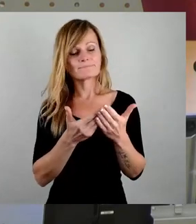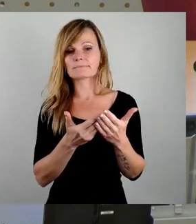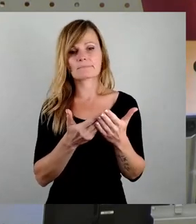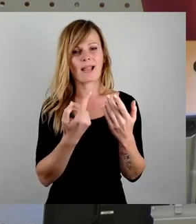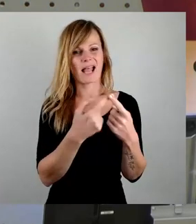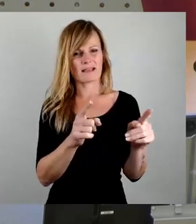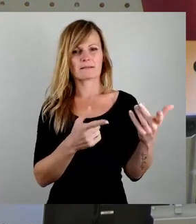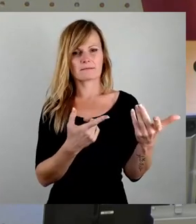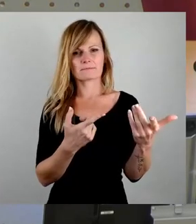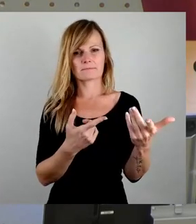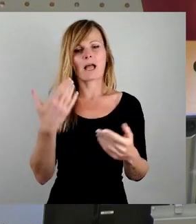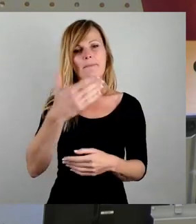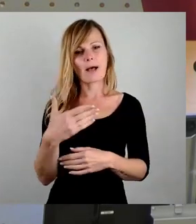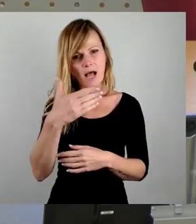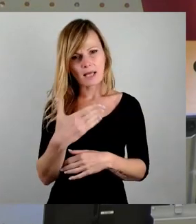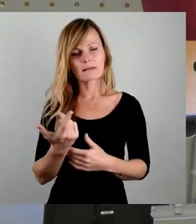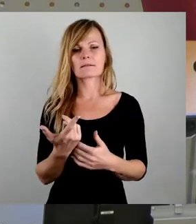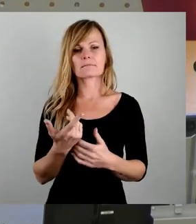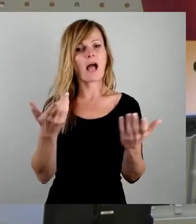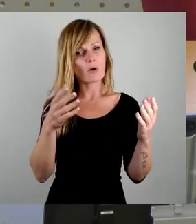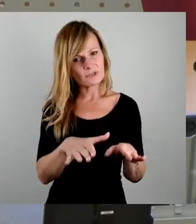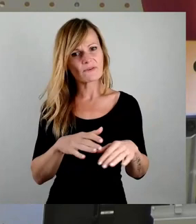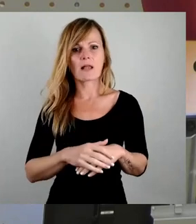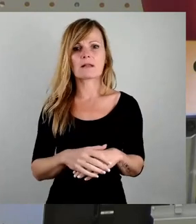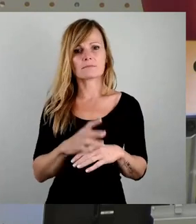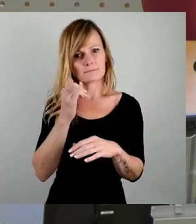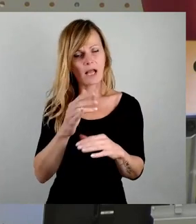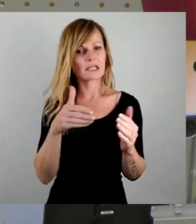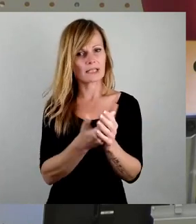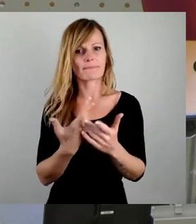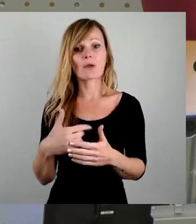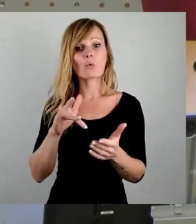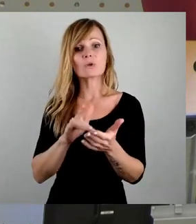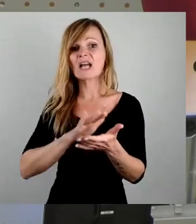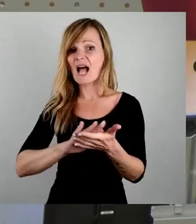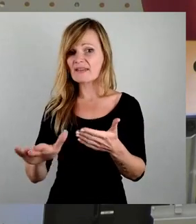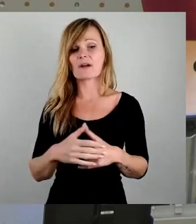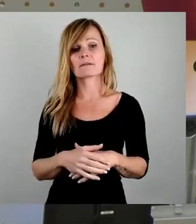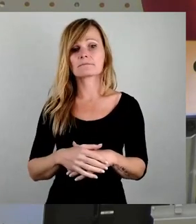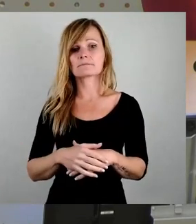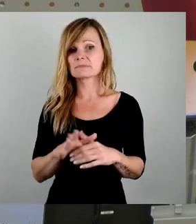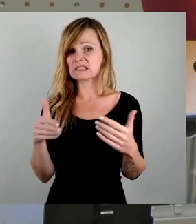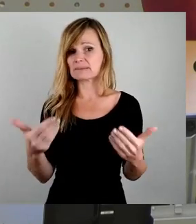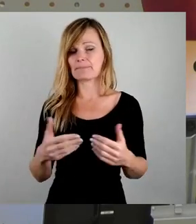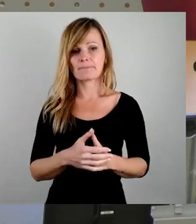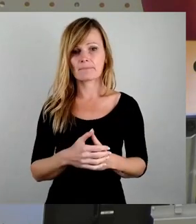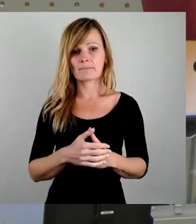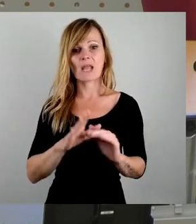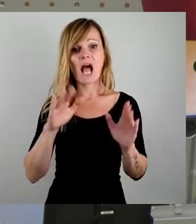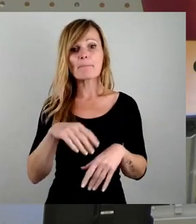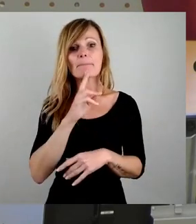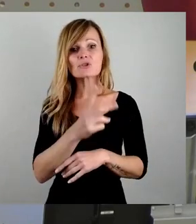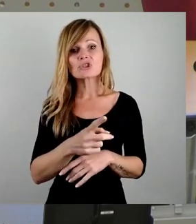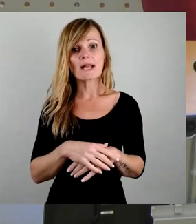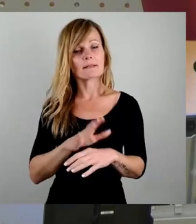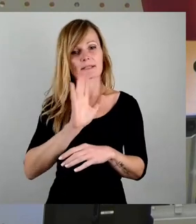im Nahverkehr. Und es gibt dafür einen ganz einfachen Grund, nicht weil irgendjemand was abbestellt hat, sondern